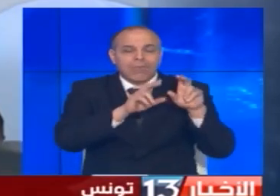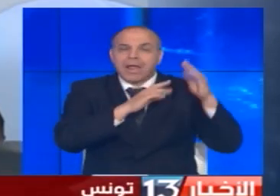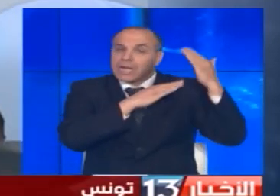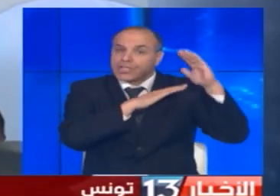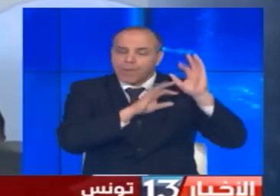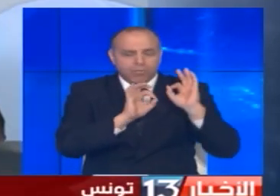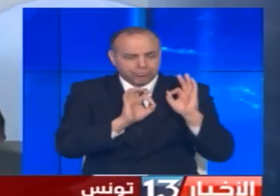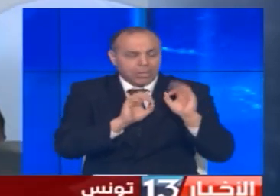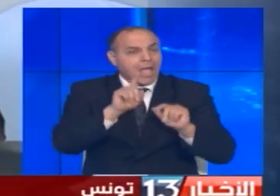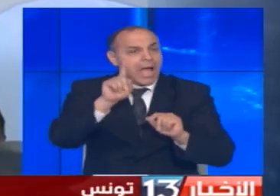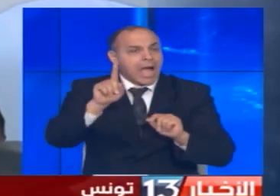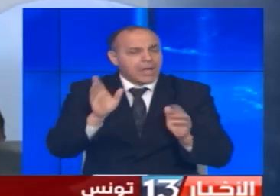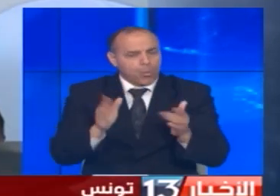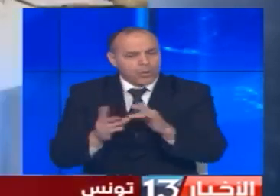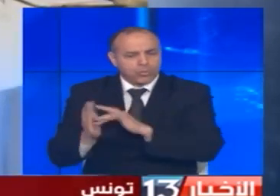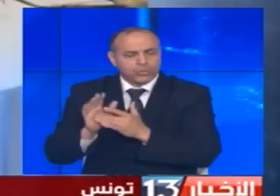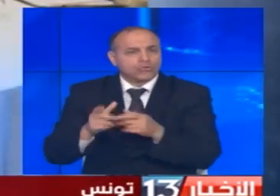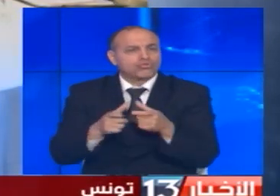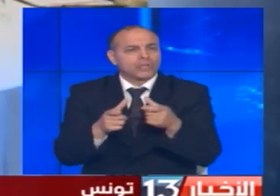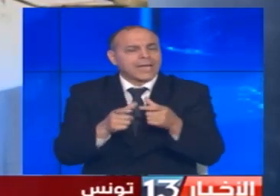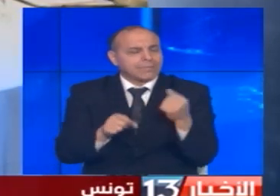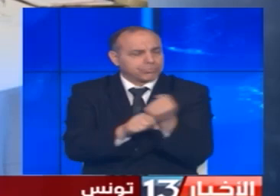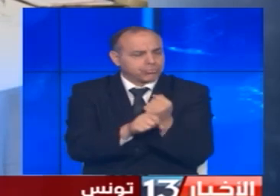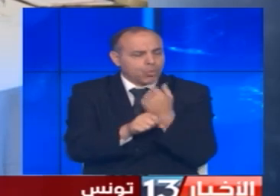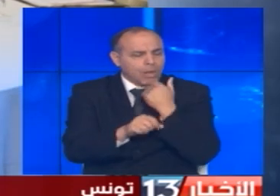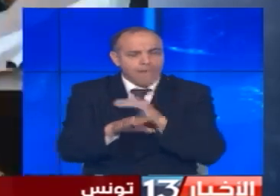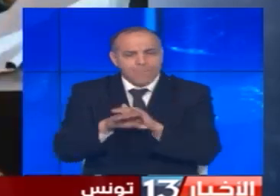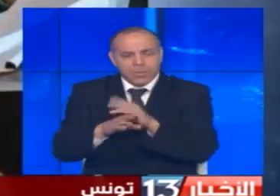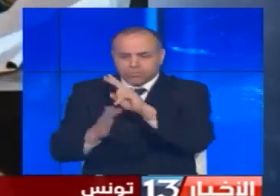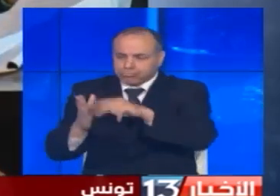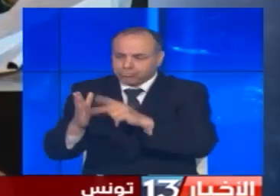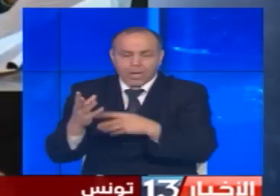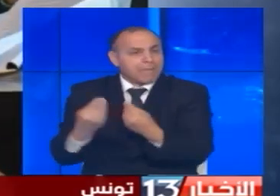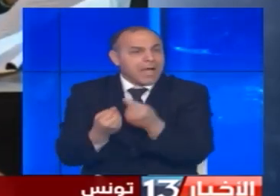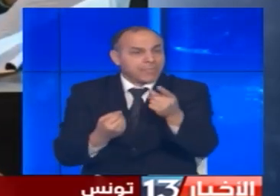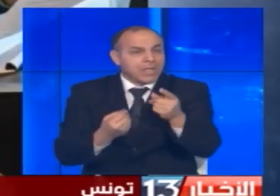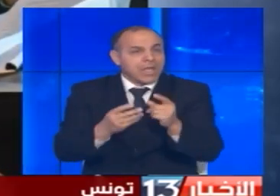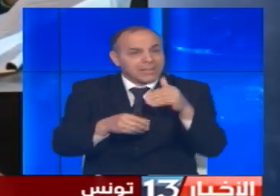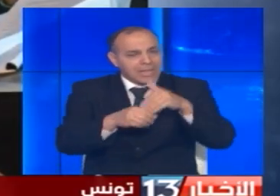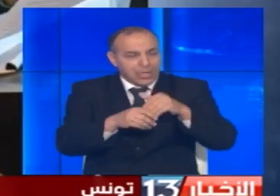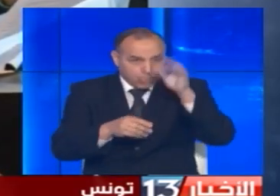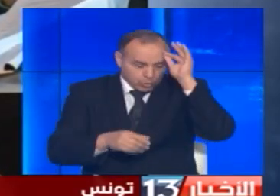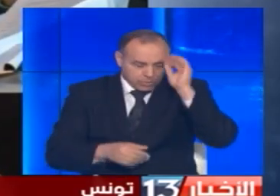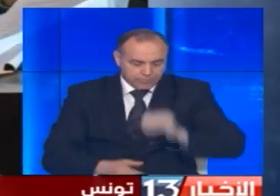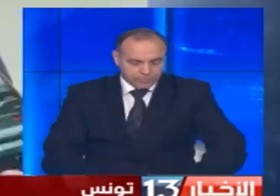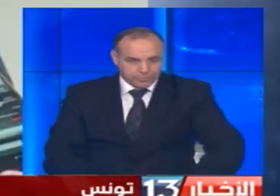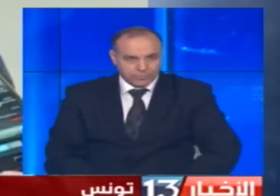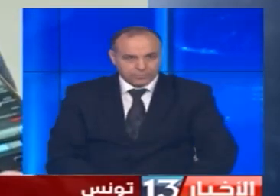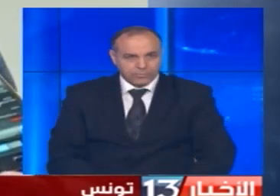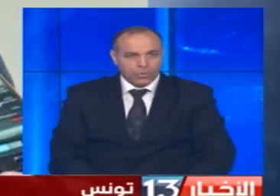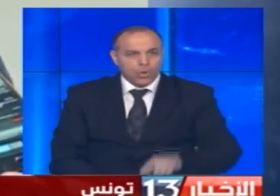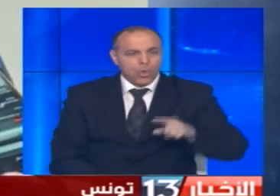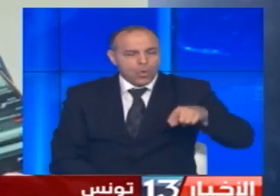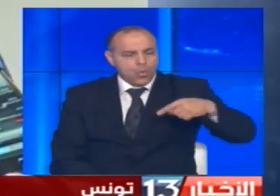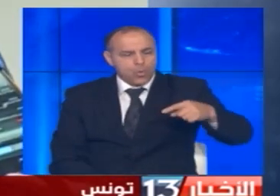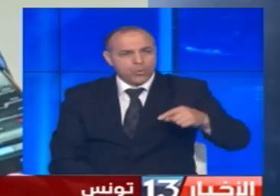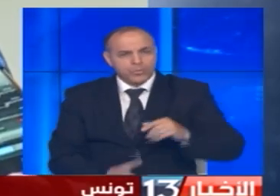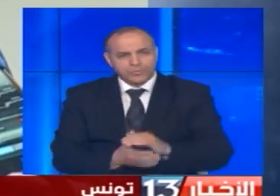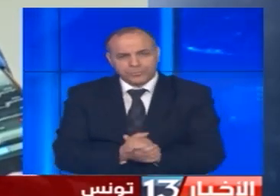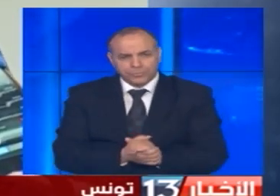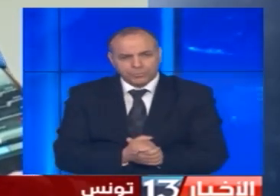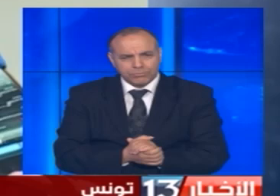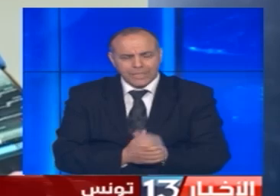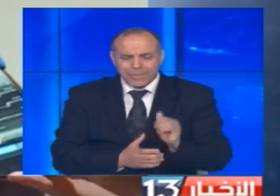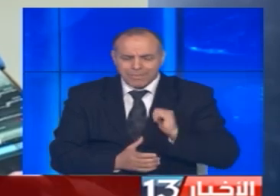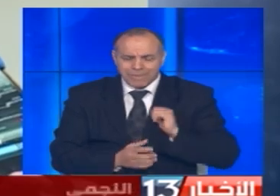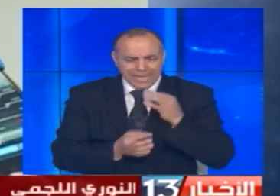الأجنبية وعلى الوكالات وشركات الإنتاج المتعاقدة معها داخل البلاد. كل يوم بصفة